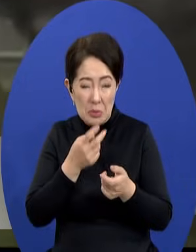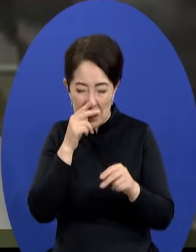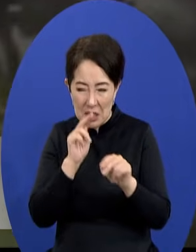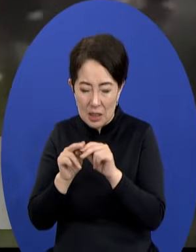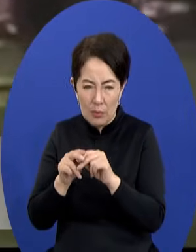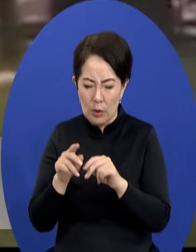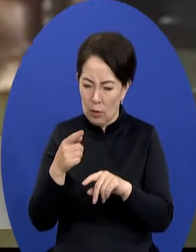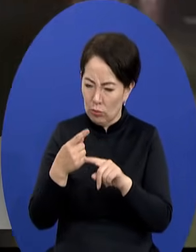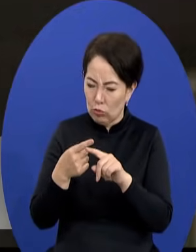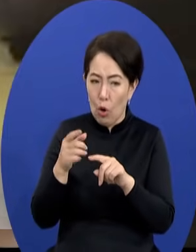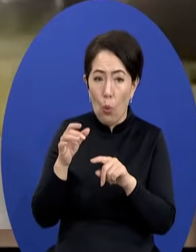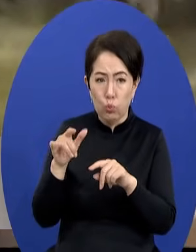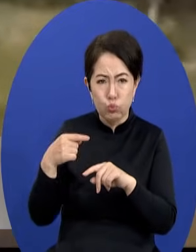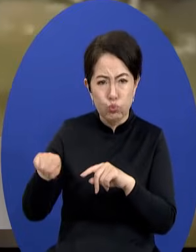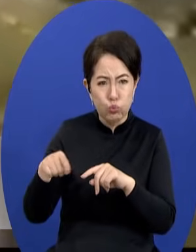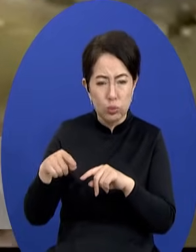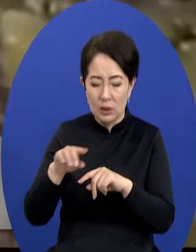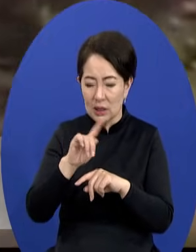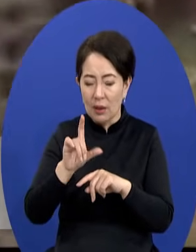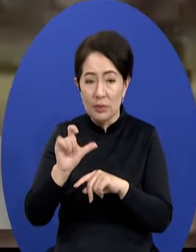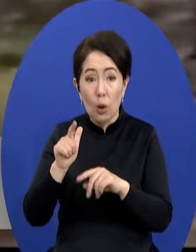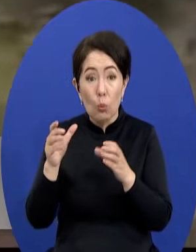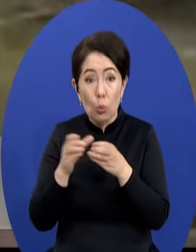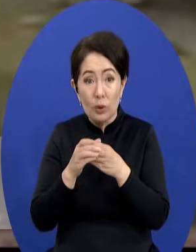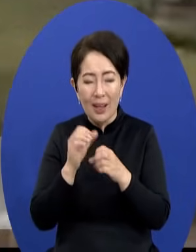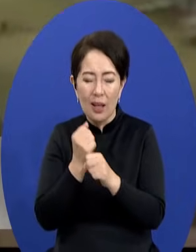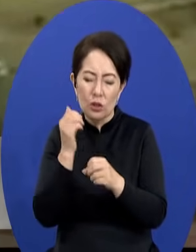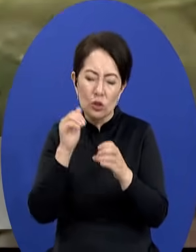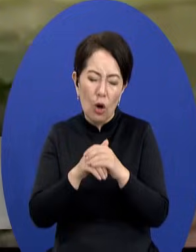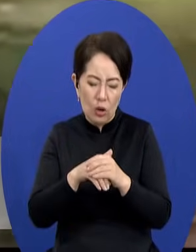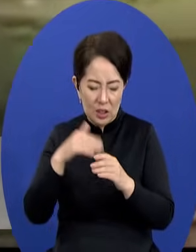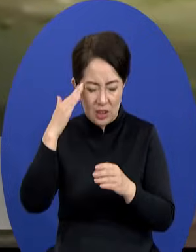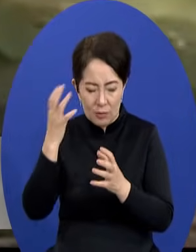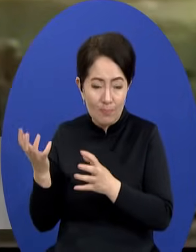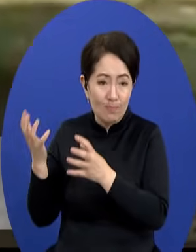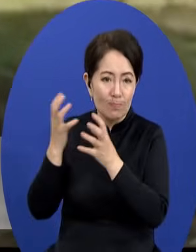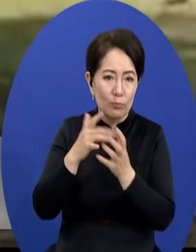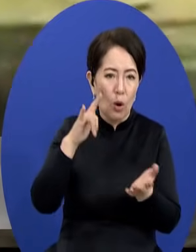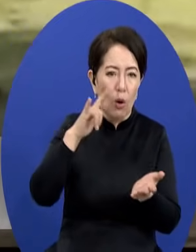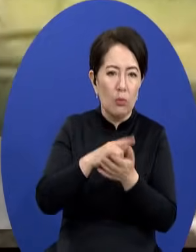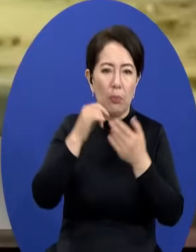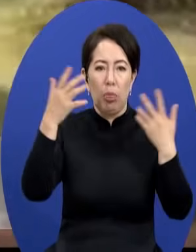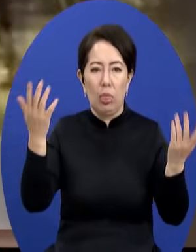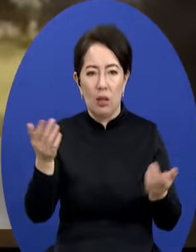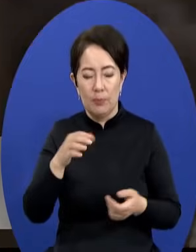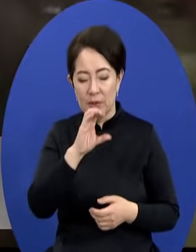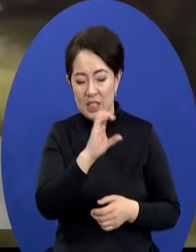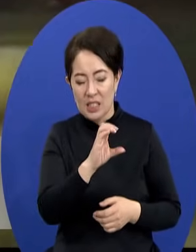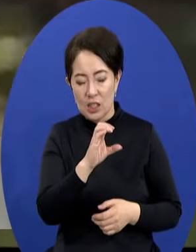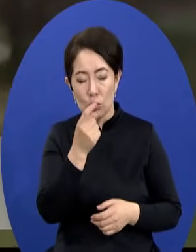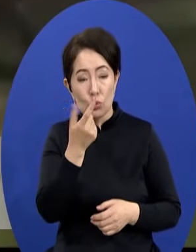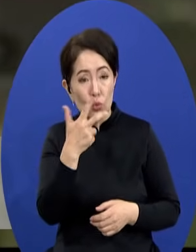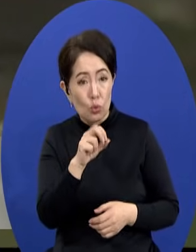нутгийн зэвсэгт бүлэглэлийн эсрэг ажиллагаанд оролцохоор явж байсан цэргүүд онгоцтойгоо энэхүү осолдоод байна. С-130 гадны халдлагын